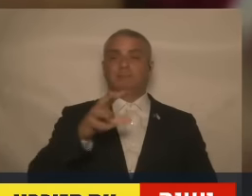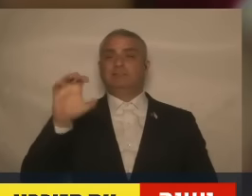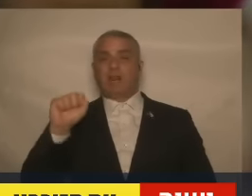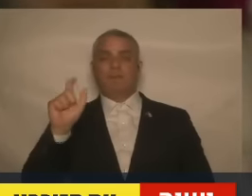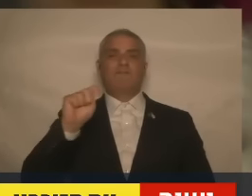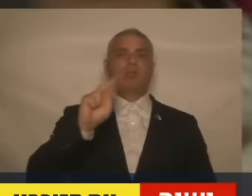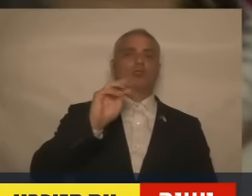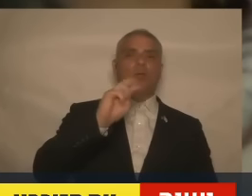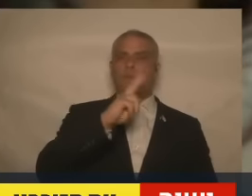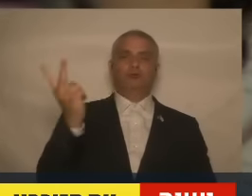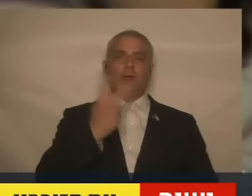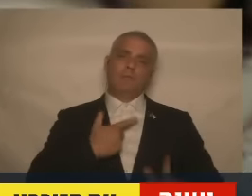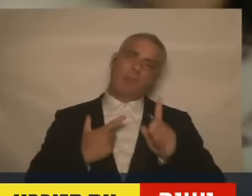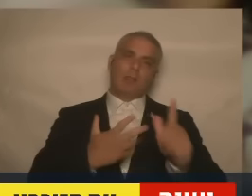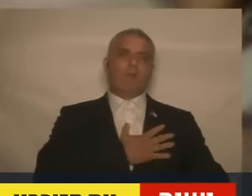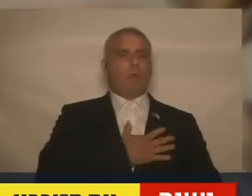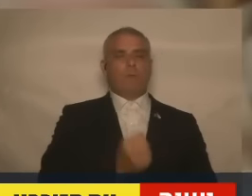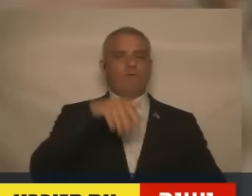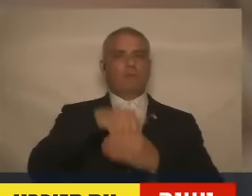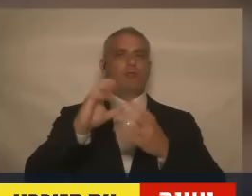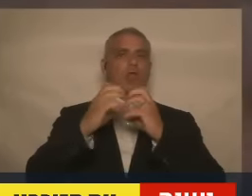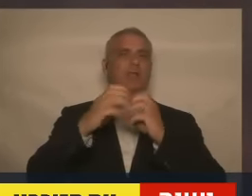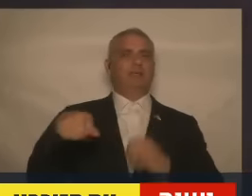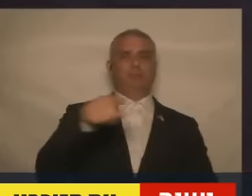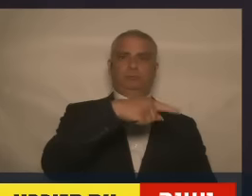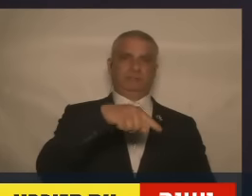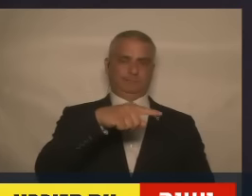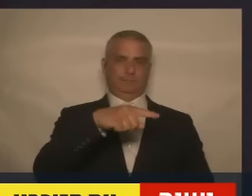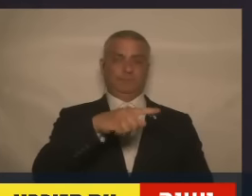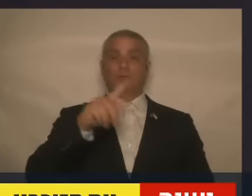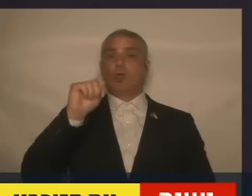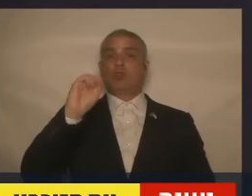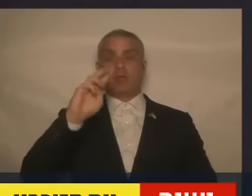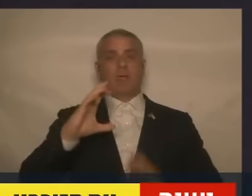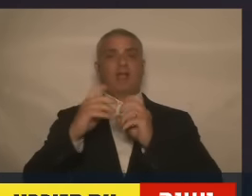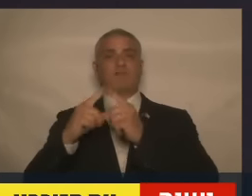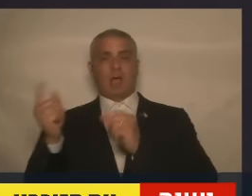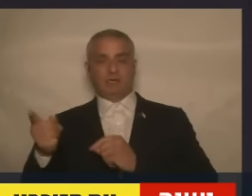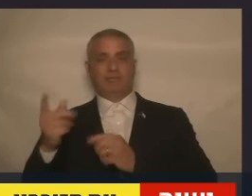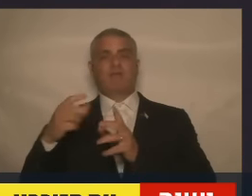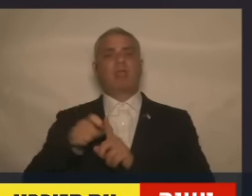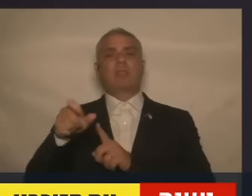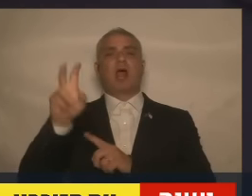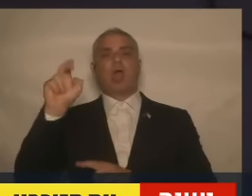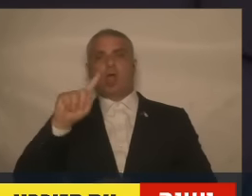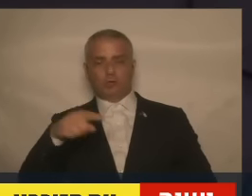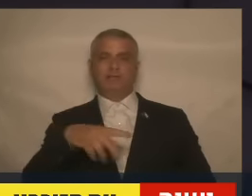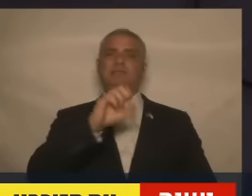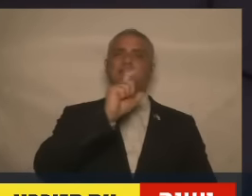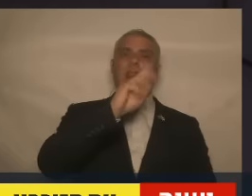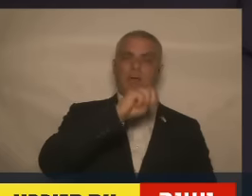ותומר, לחמו בגבורה בקיבוצים. תומר בכפר עזה ונחל עוז וסלמן